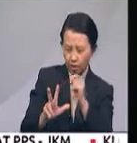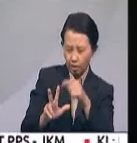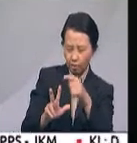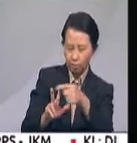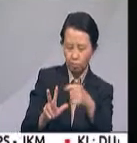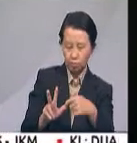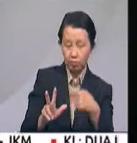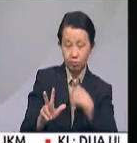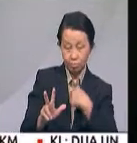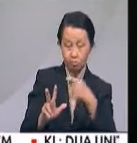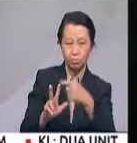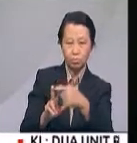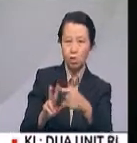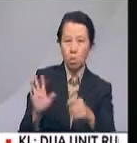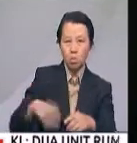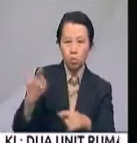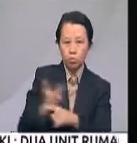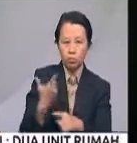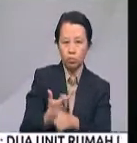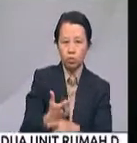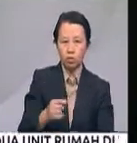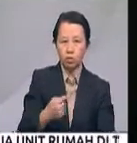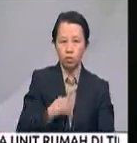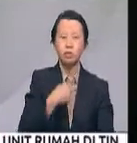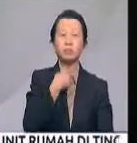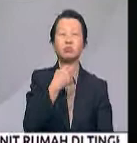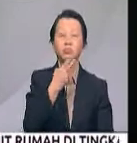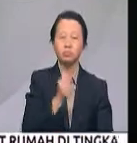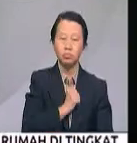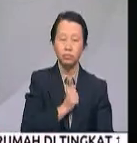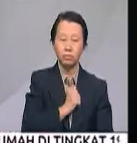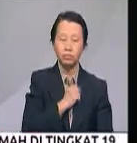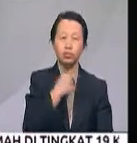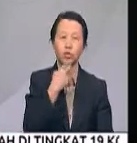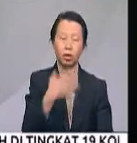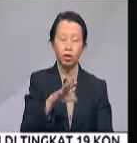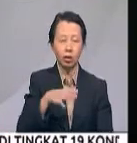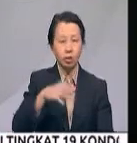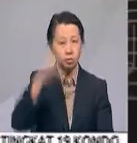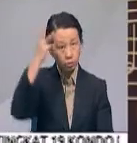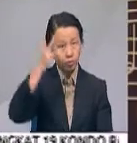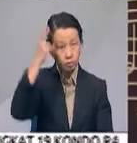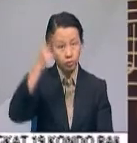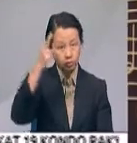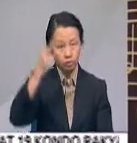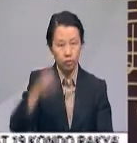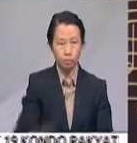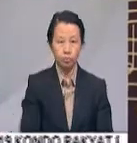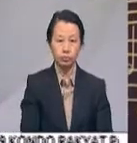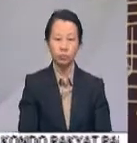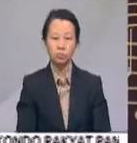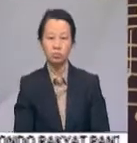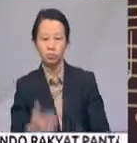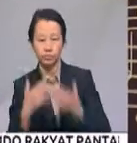Azlan. Yang ni kita belum praktis lagi. Saya hari-hari praktis sampai suara pun dah risau juga. Jadi